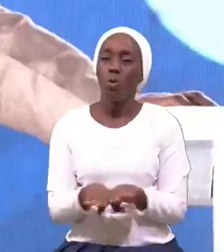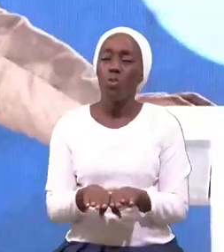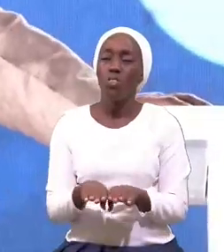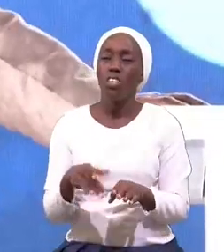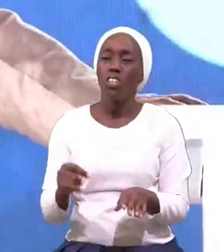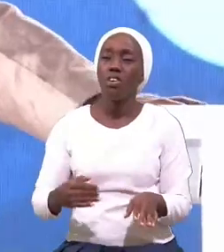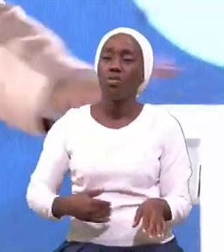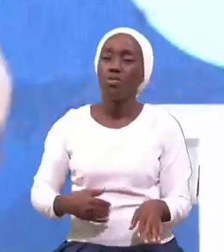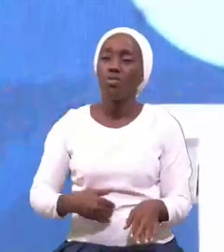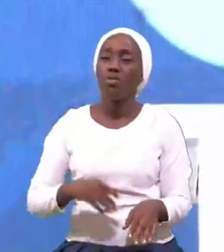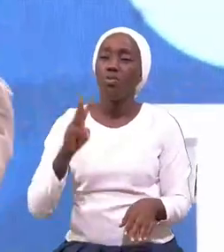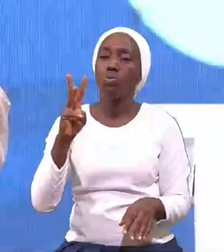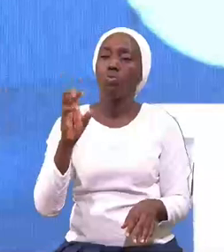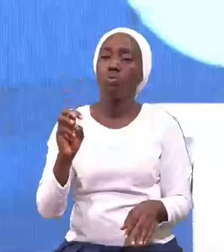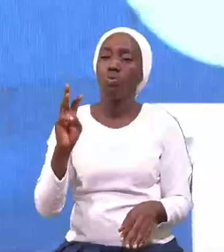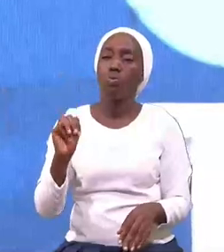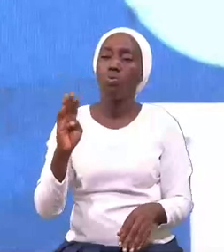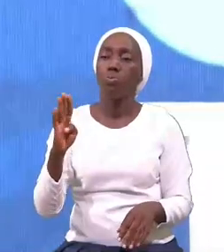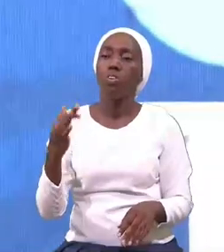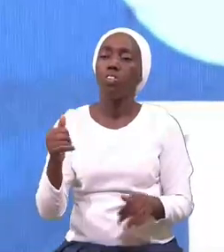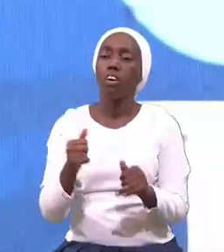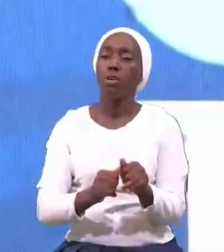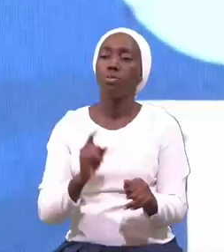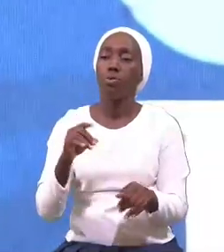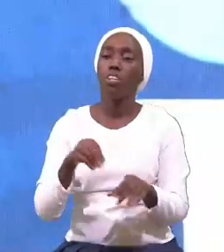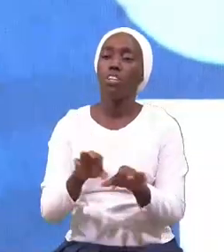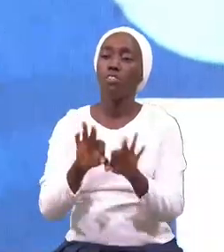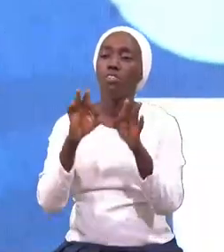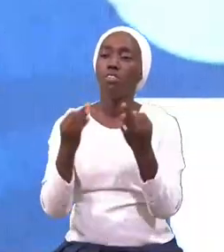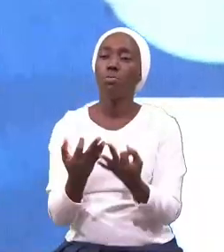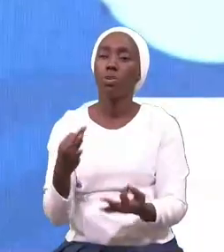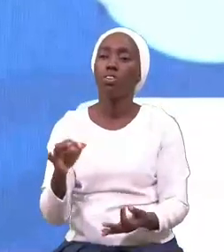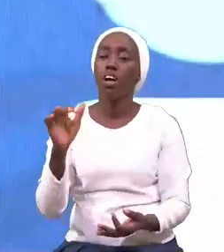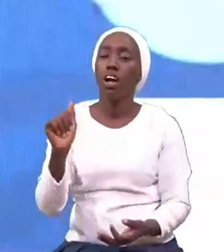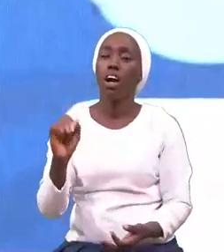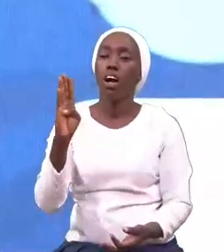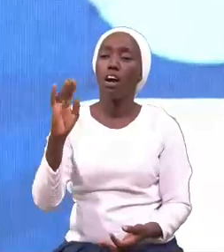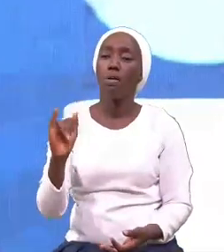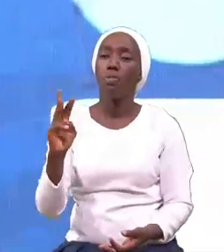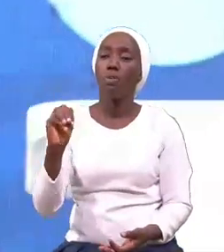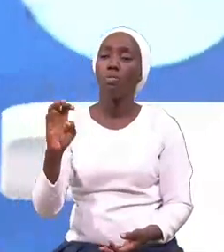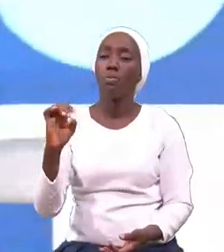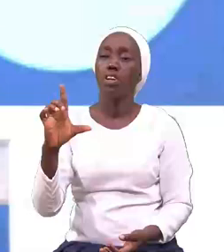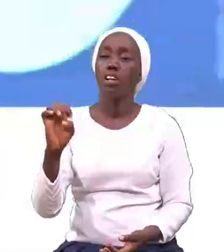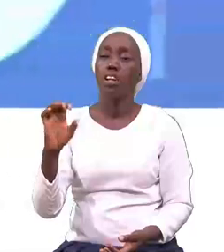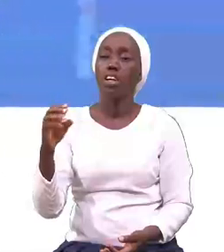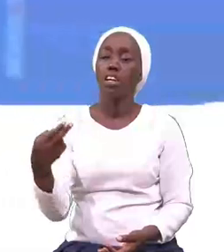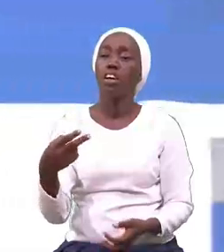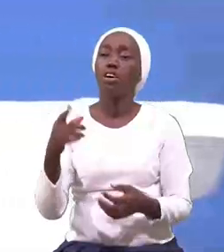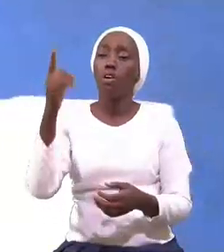Et Dieu a fermé donc les entrailles de toute personne dans la famille d'Abimélec. Et Dieu maintenant dit à